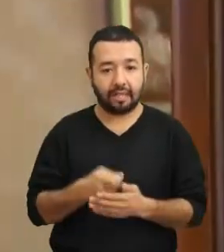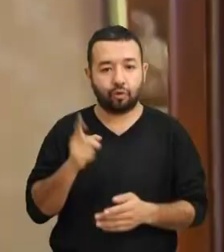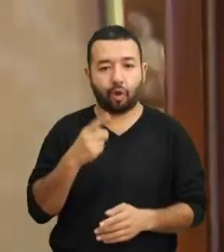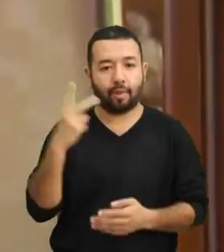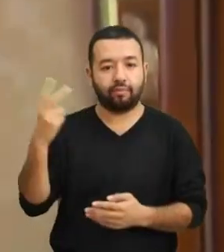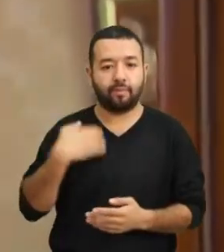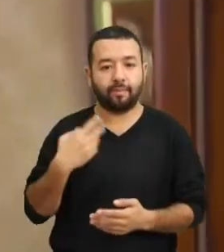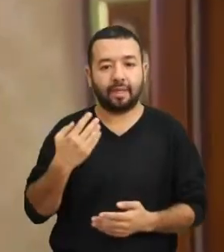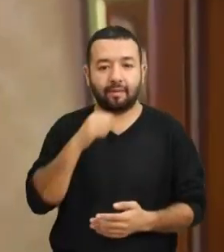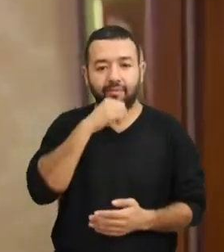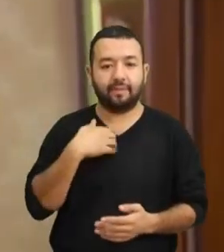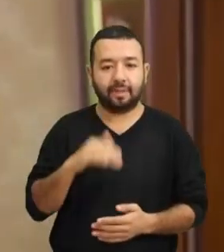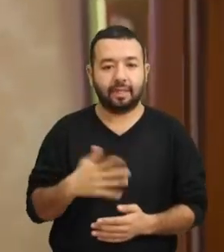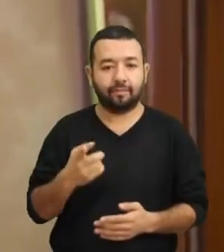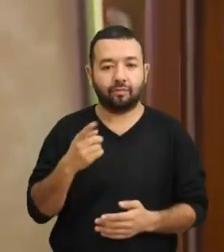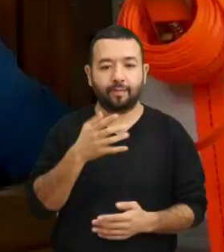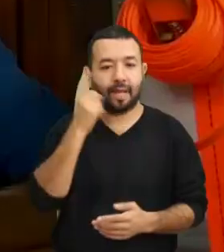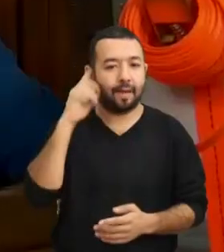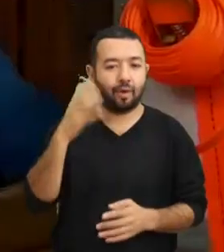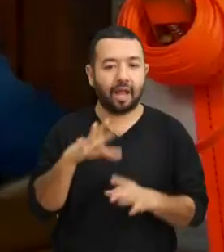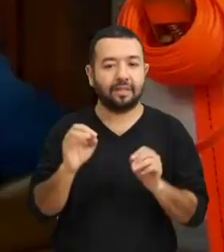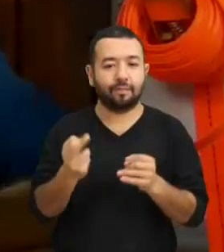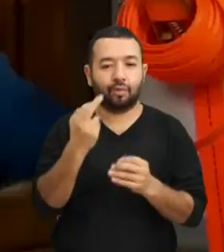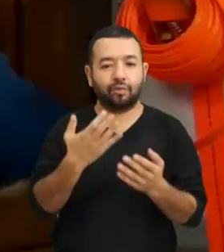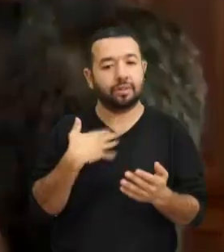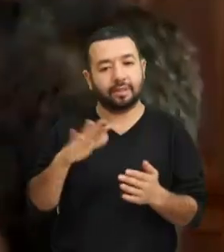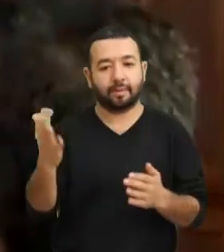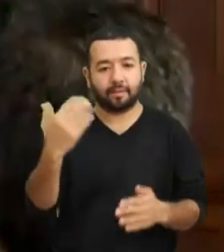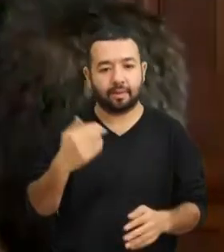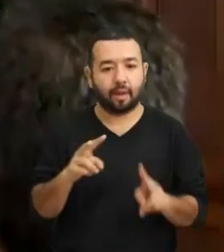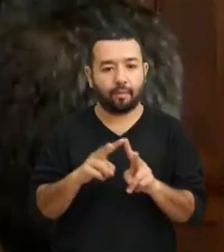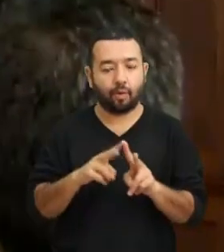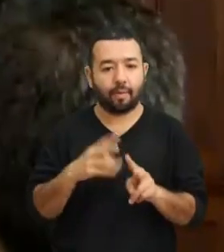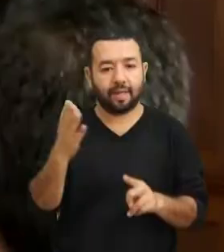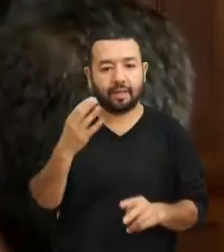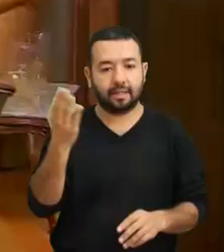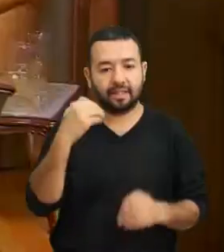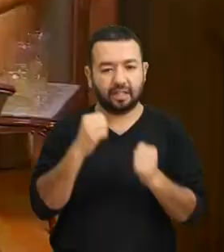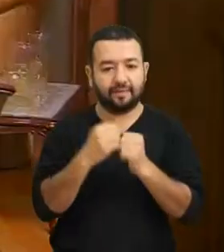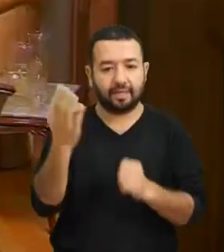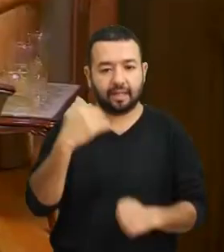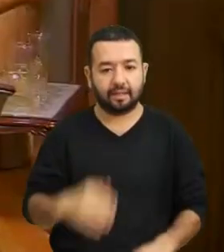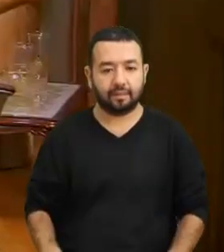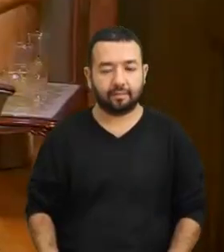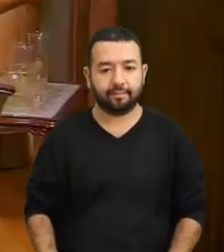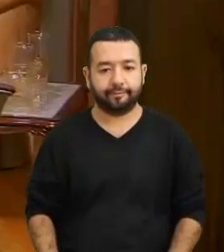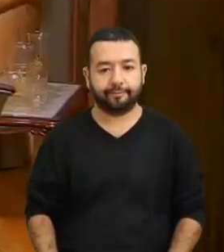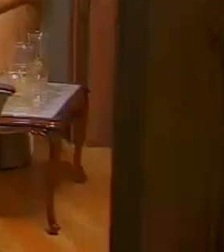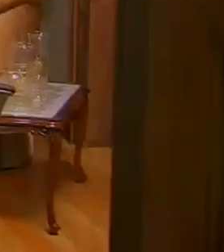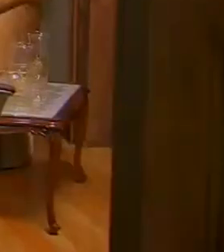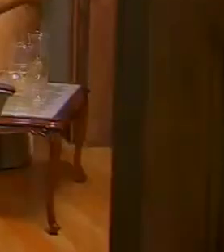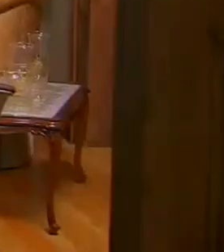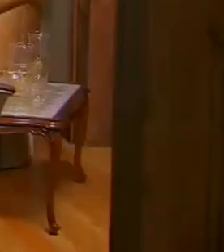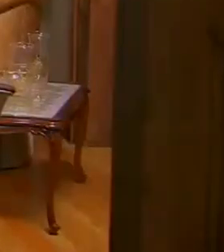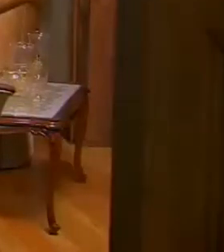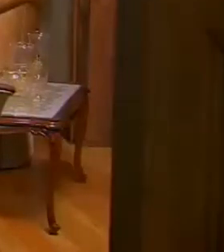Onların bundan haberi yok muhtemelen de hazırlıkları boşa gidecek hocam. Tamam alalım biz o zaman. Muhammed yaşlı çifti getirir misin? Burhan'la